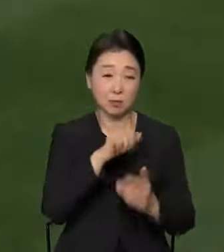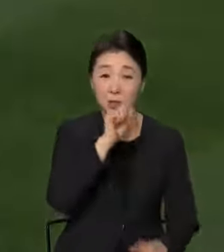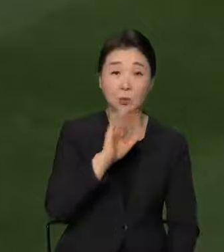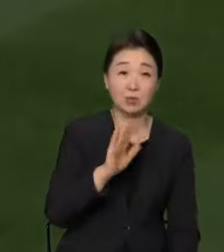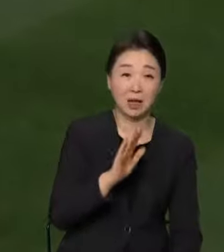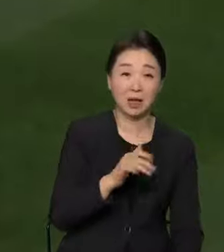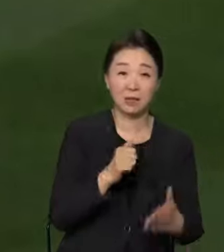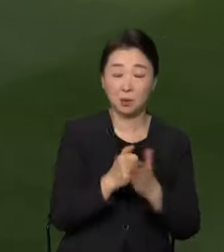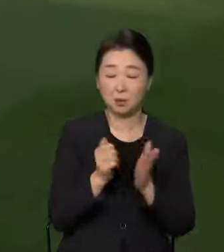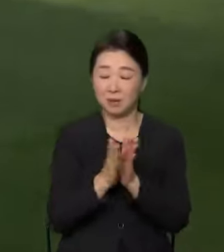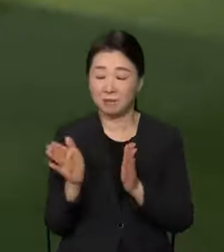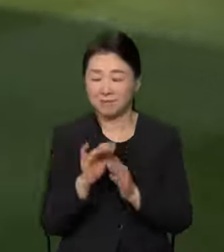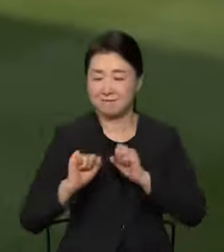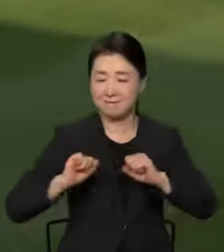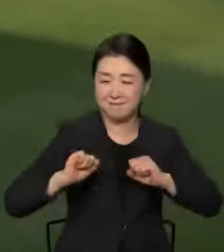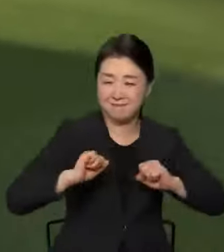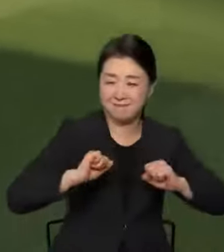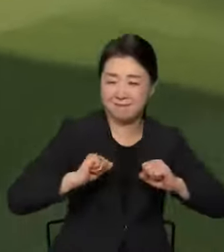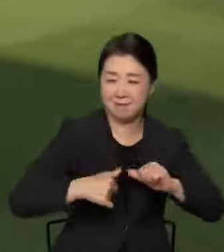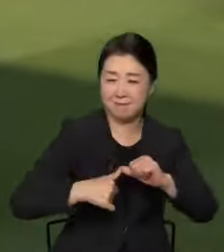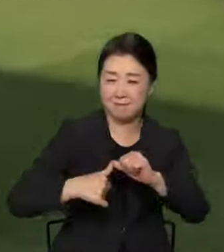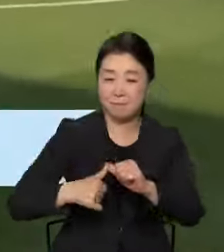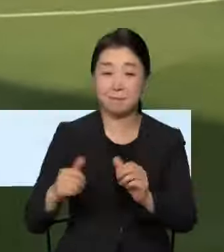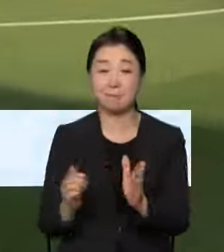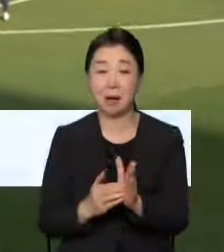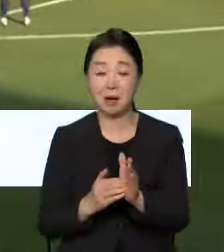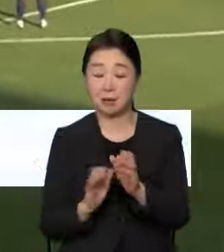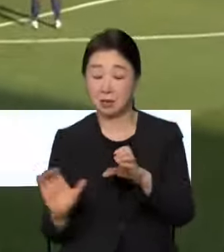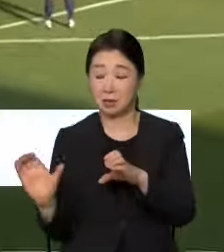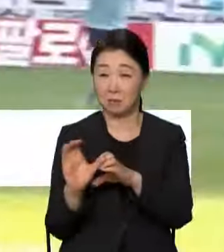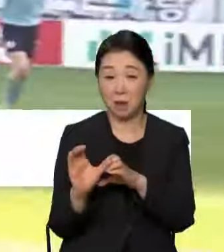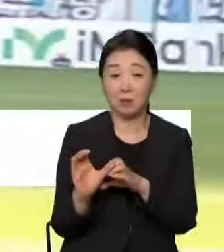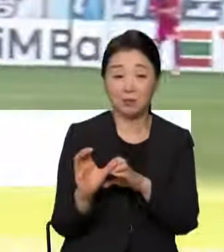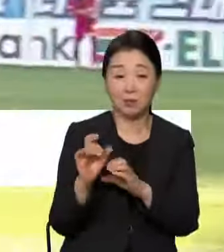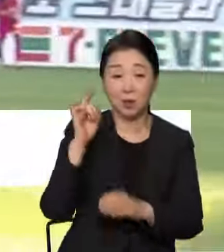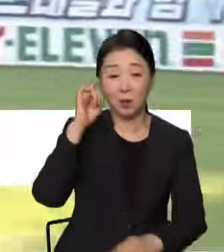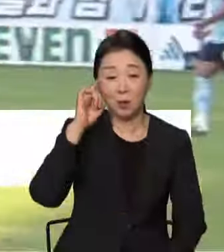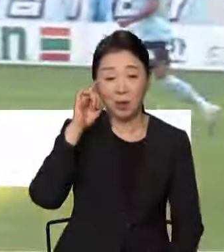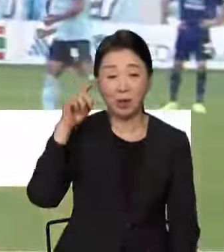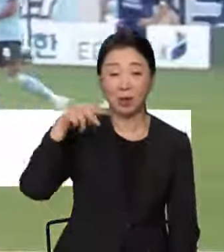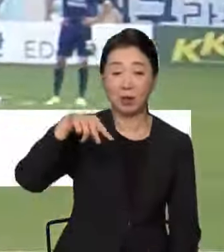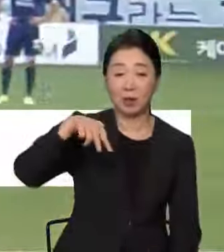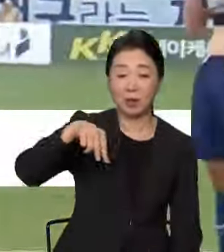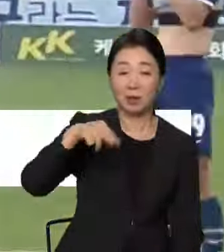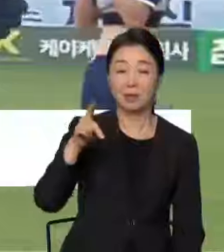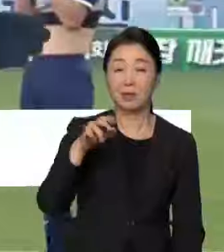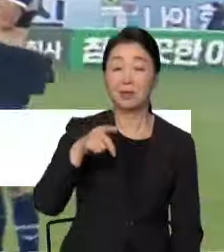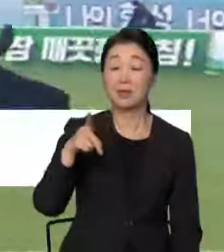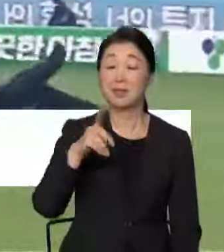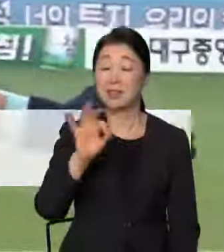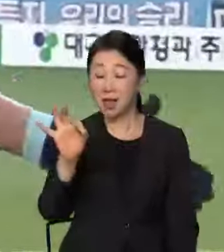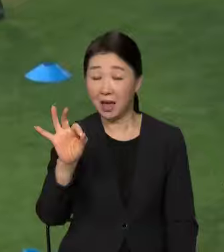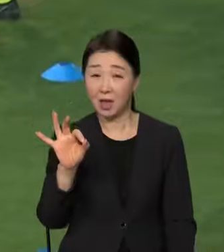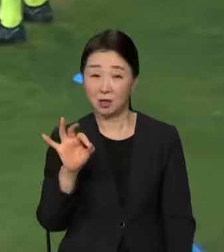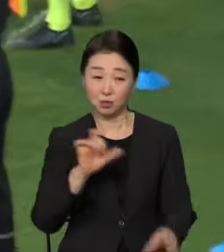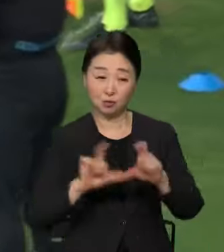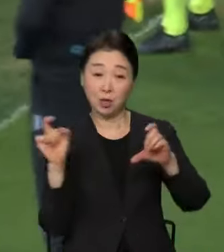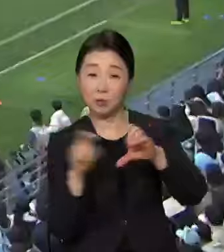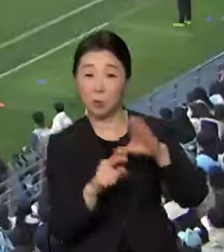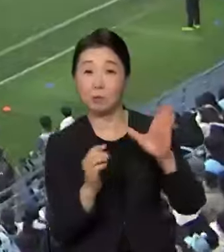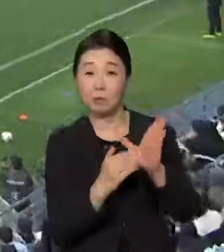시작부터 거세게 몰아붙이더니 전반 추가 시간 해결사 세징야가 선제골을 터뜨렸습니다. 후반